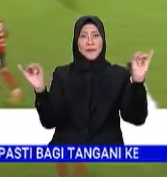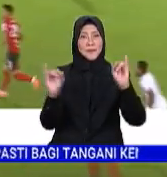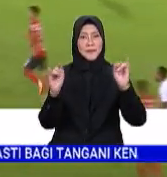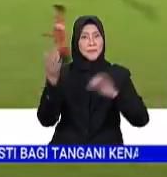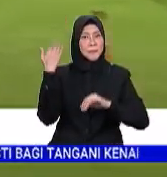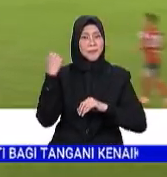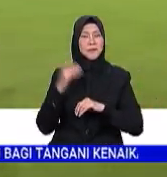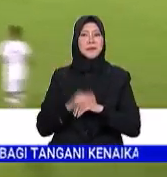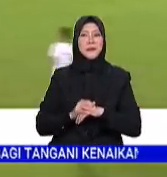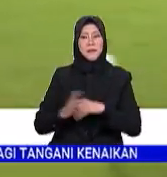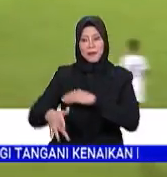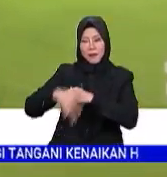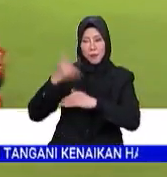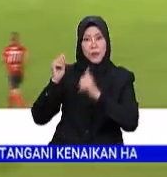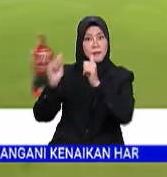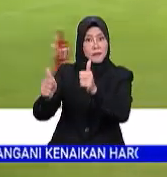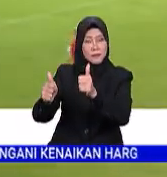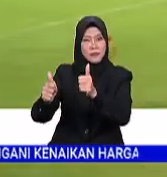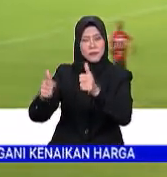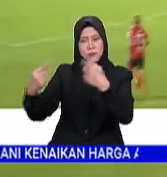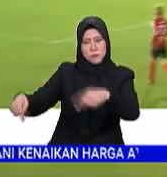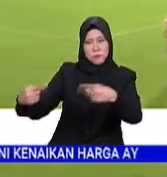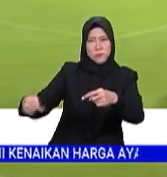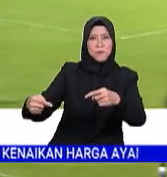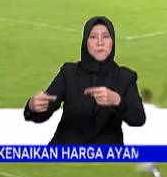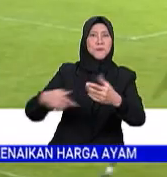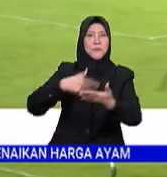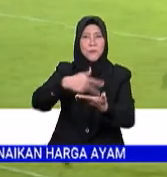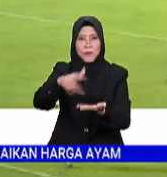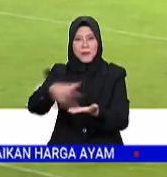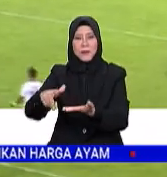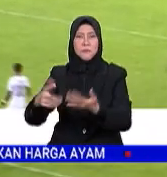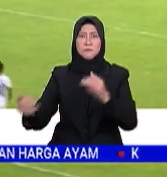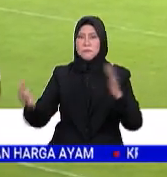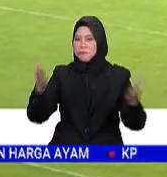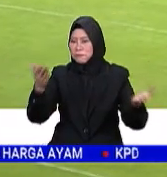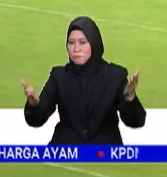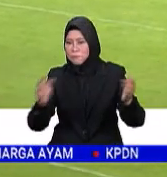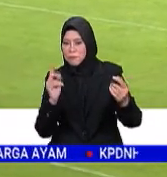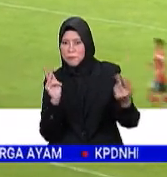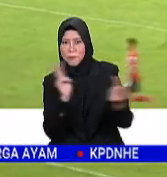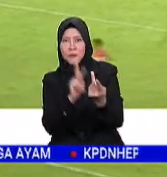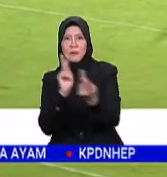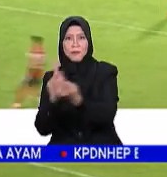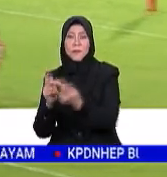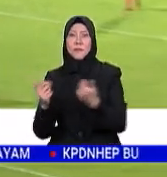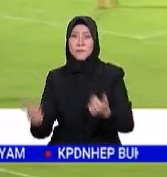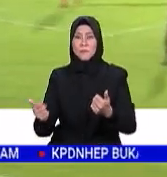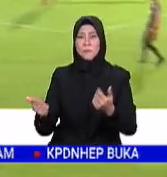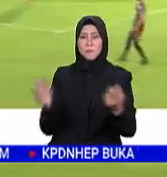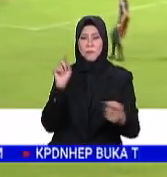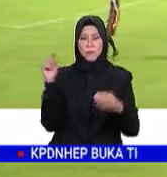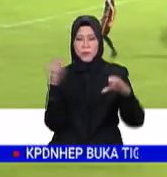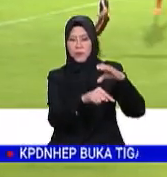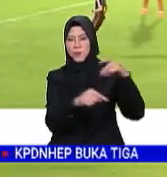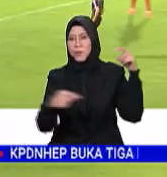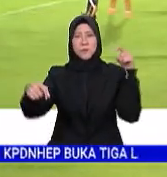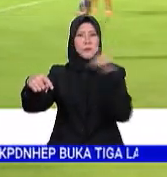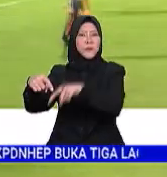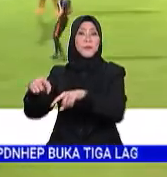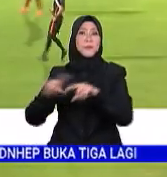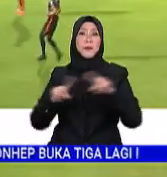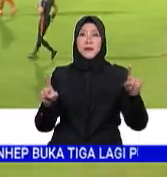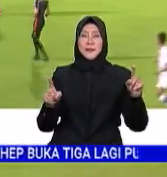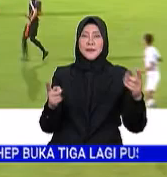lepas awal babak pertama menyaksikan permainan seimbang dipamerkan ke-22 pasukan dengan saling berbalas serangan namun